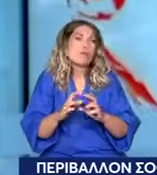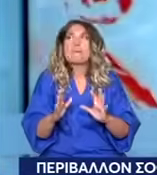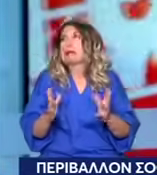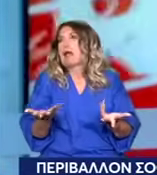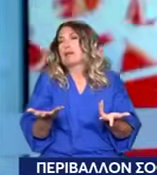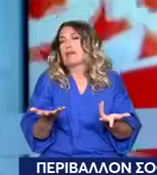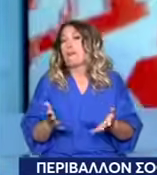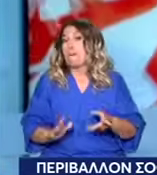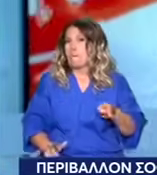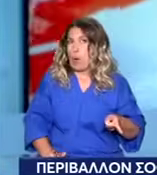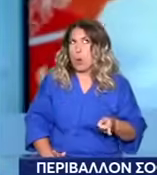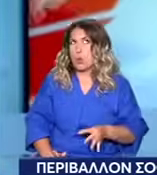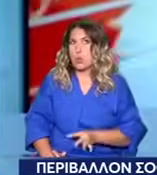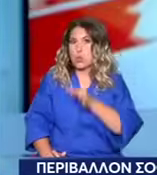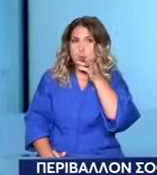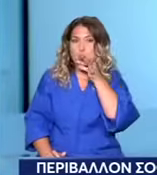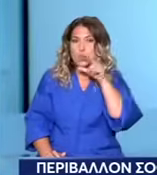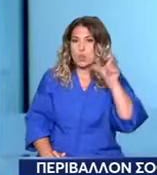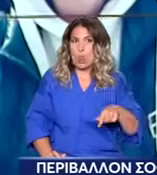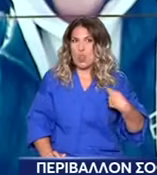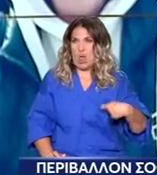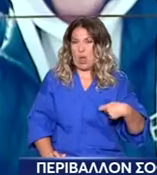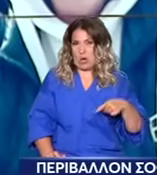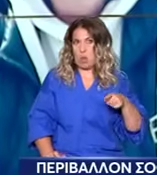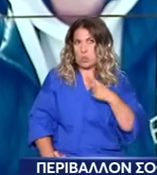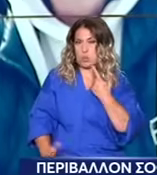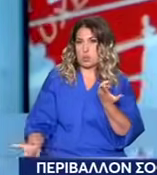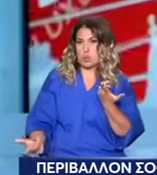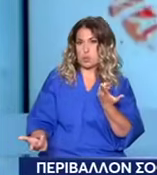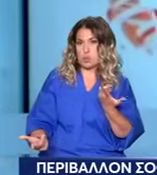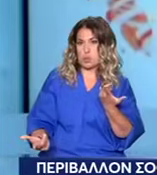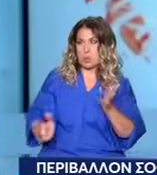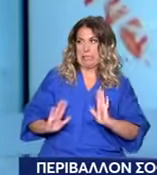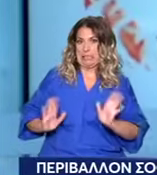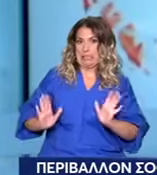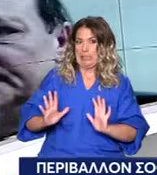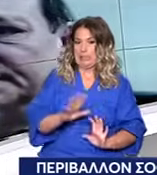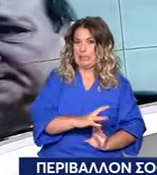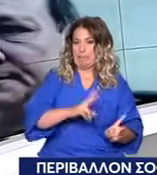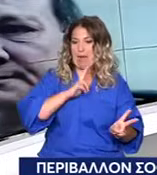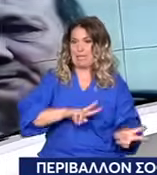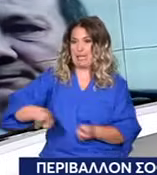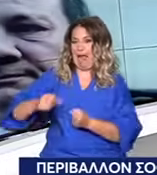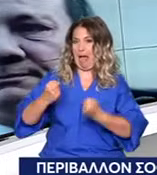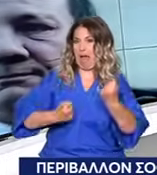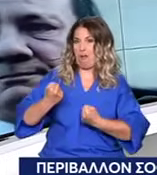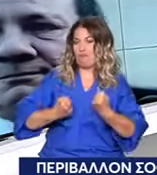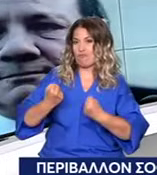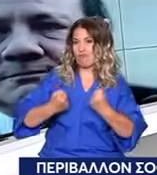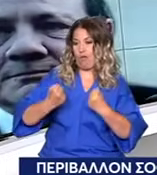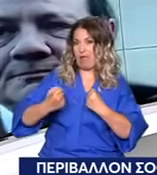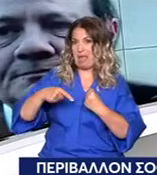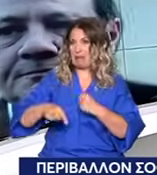οποία θα επιβάρυναν την θέση του κατηγορούμενου, το ήξερε και γι' αυτό ήθελε να πάρει οπωσδήποτε το αυτοκίνητο.